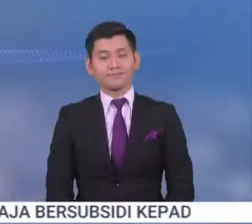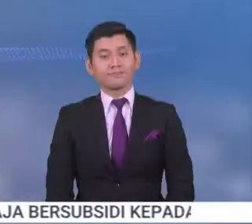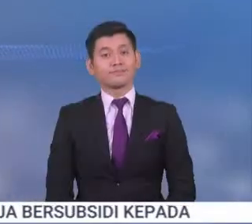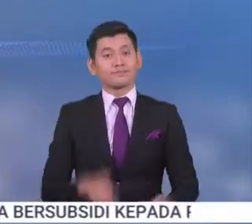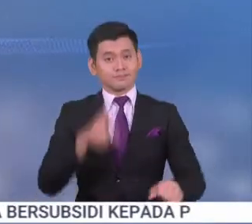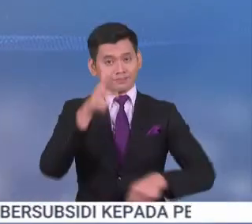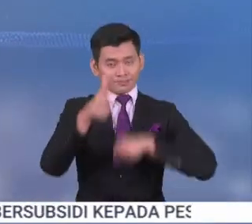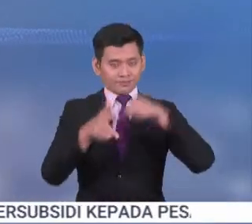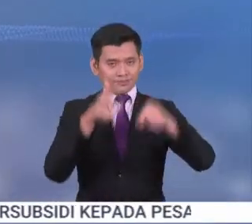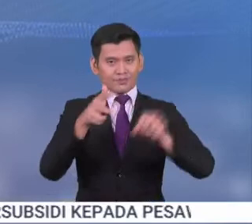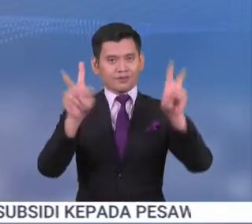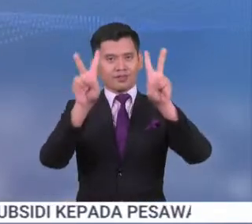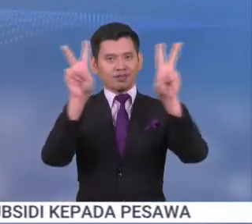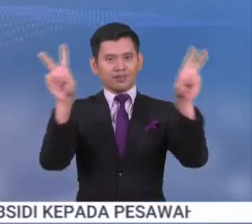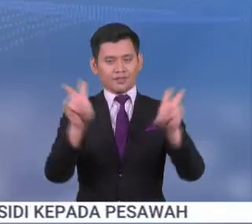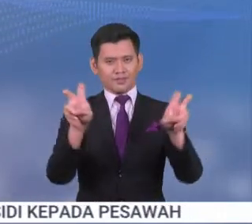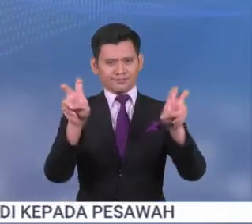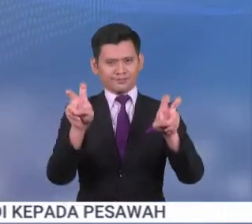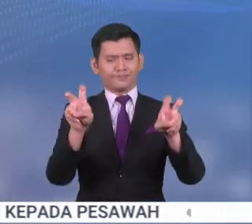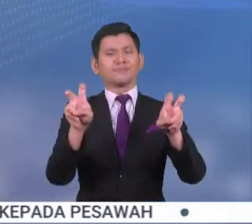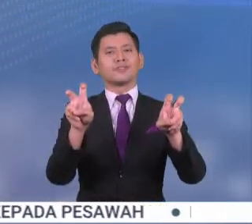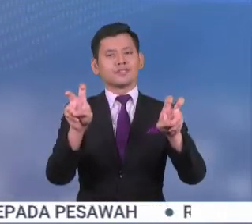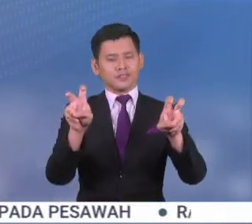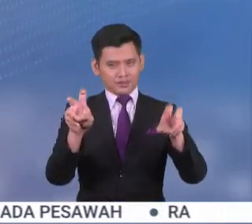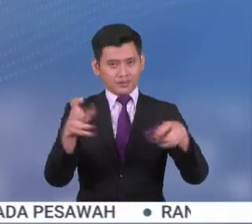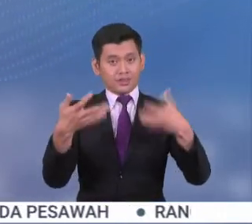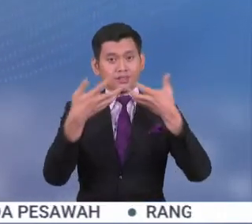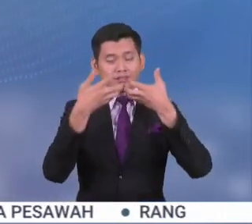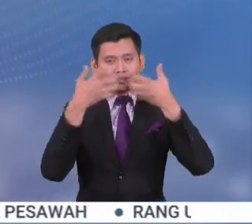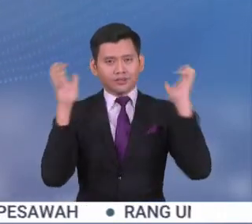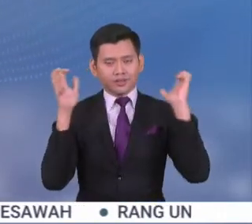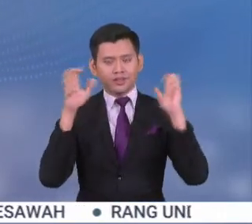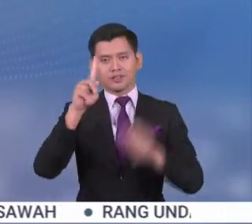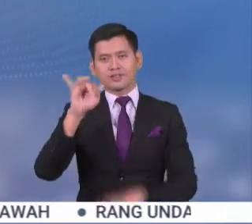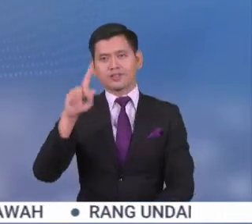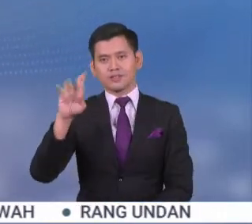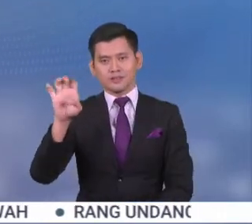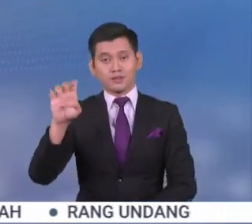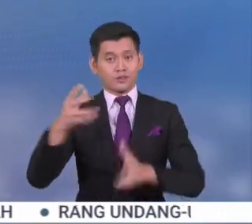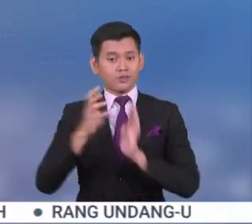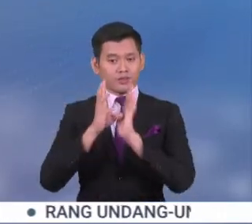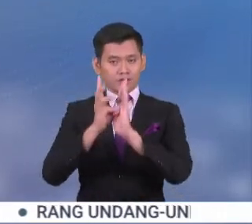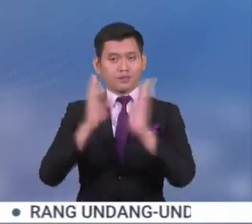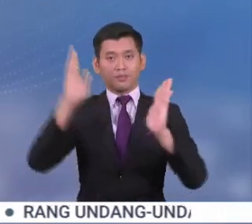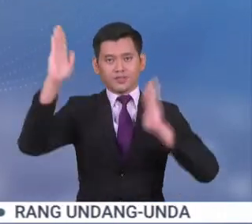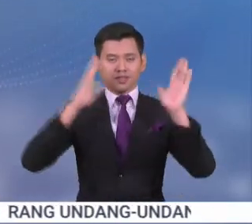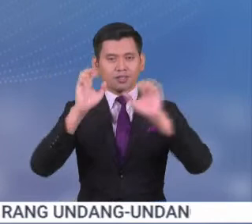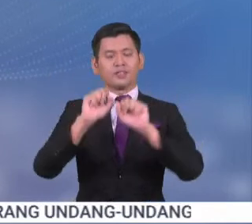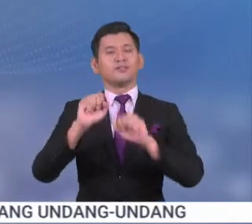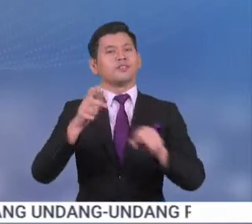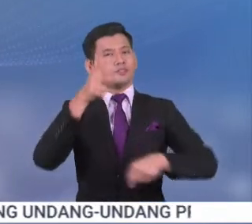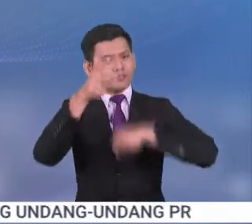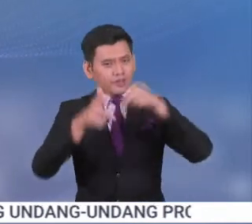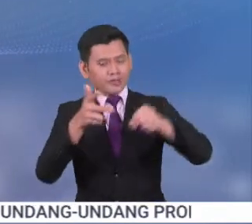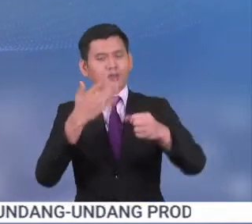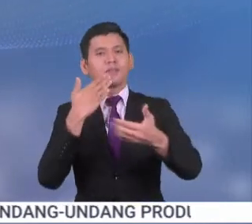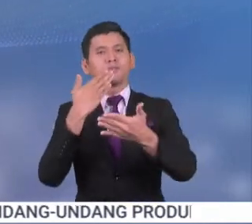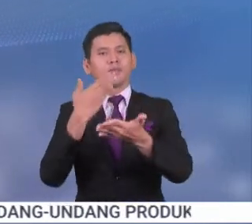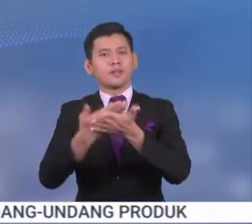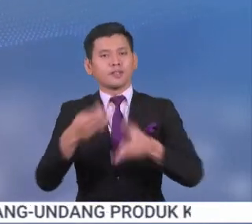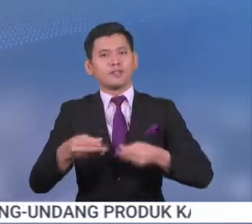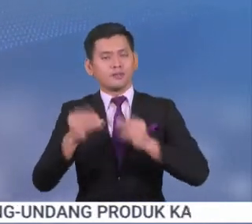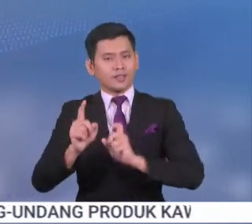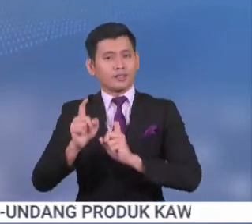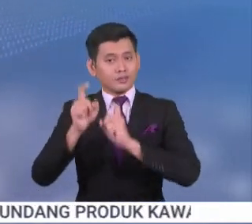Filem syarikat tempatan berjudul Tiger Stripes dipilih secara rasmi mewakili Malaysia bagi kategori filem syarikat antarabangsa terbaik di